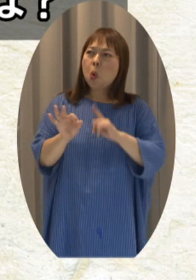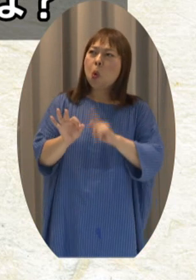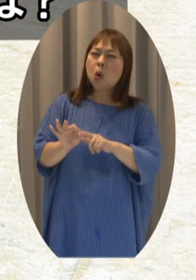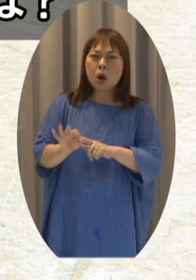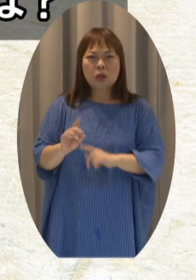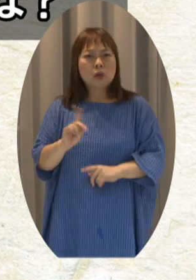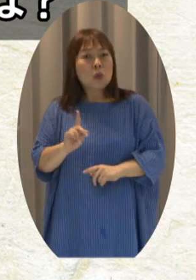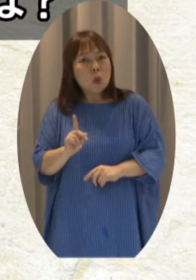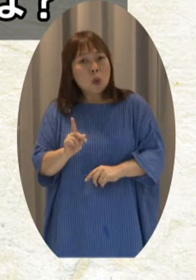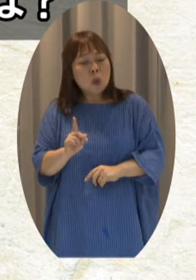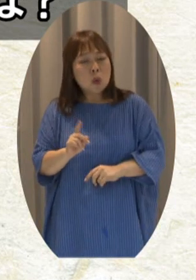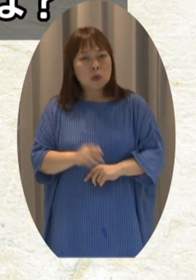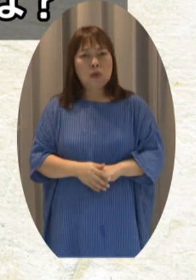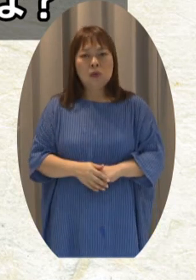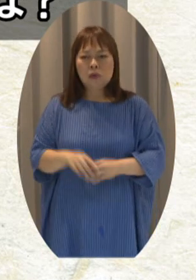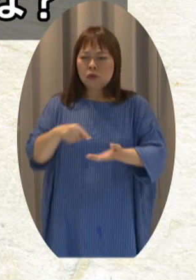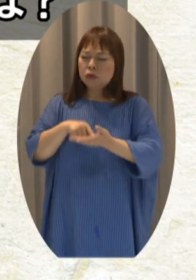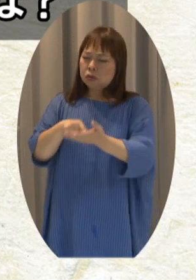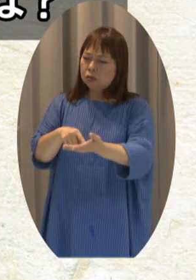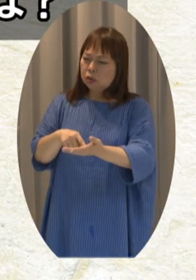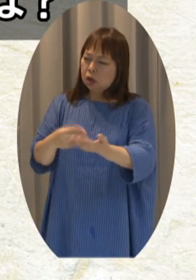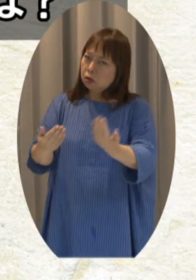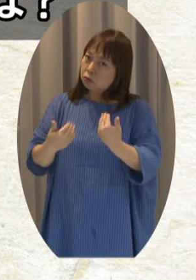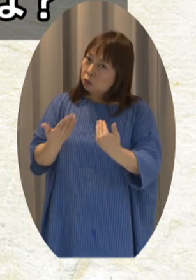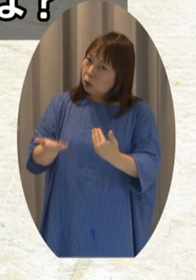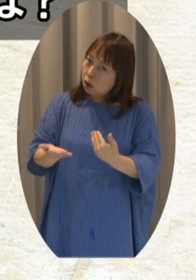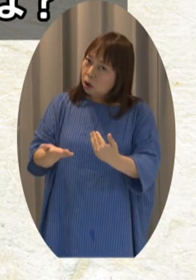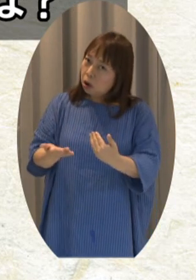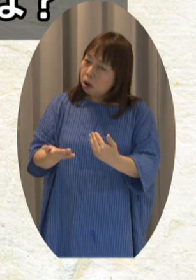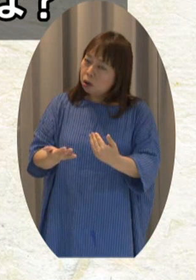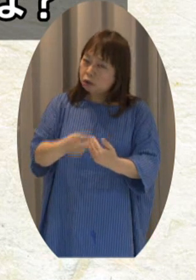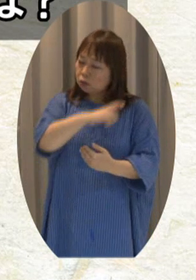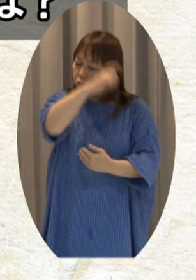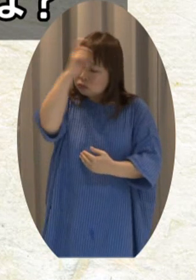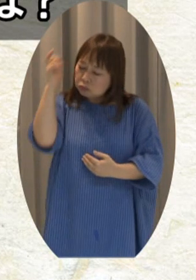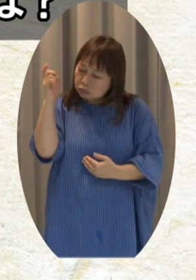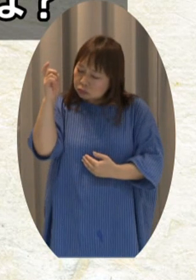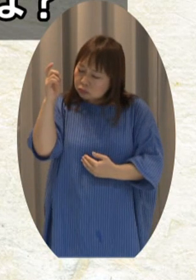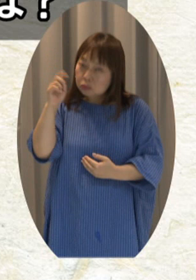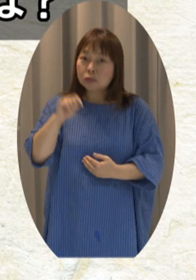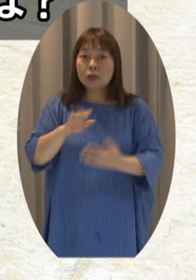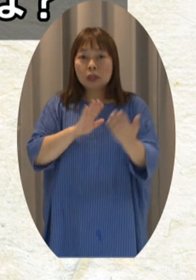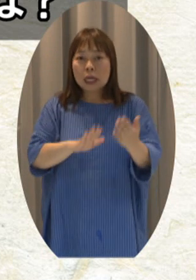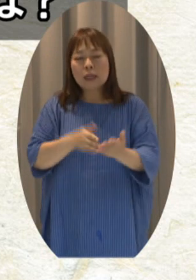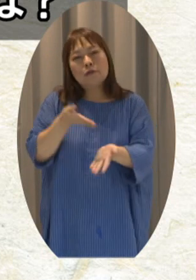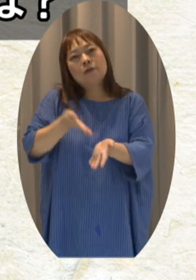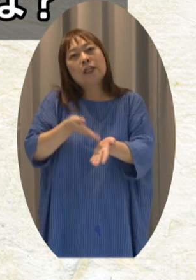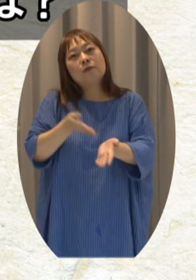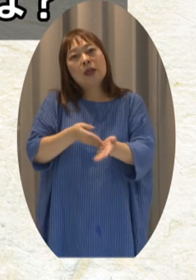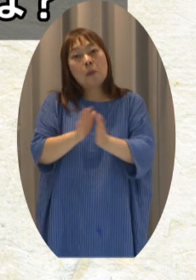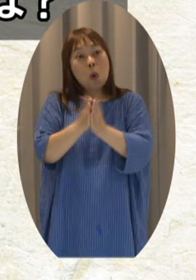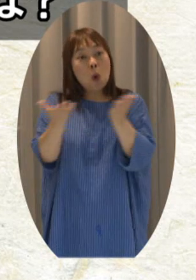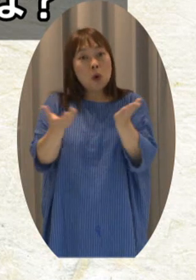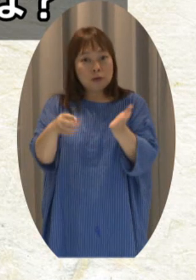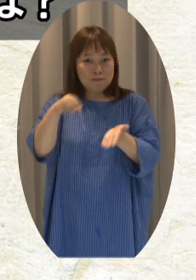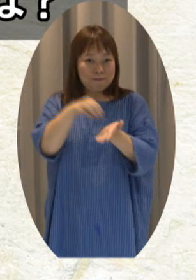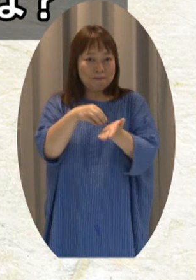の、届け出はいるのかなという疑問に対する説明も載せています